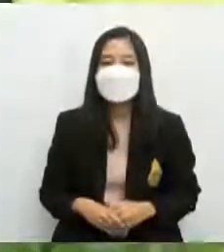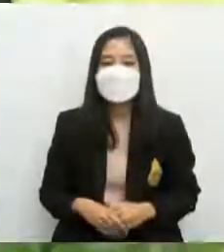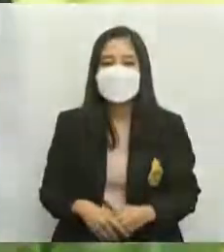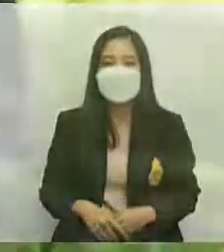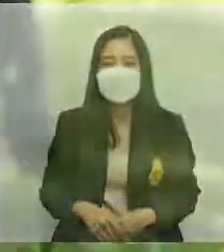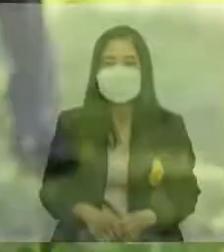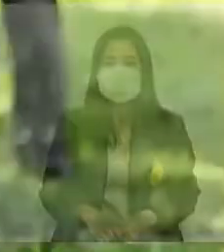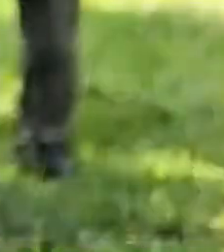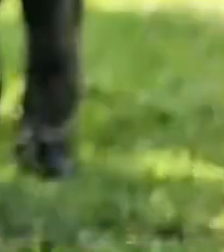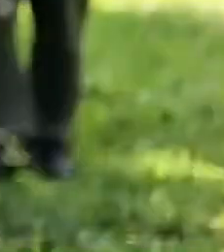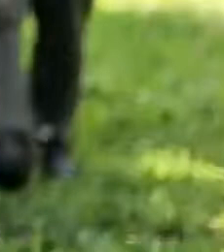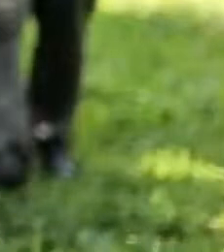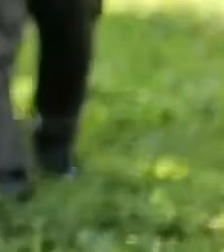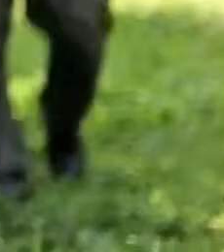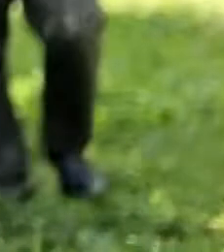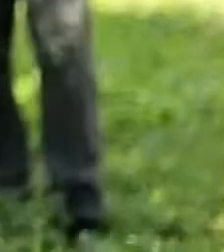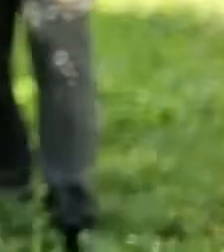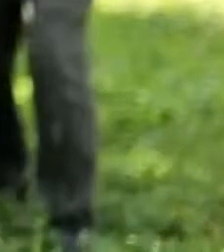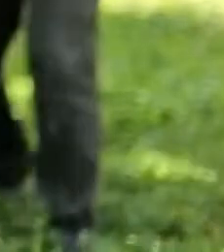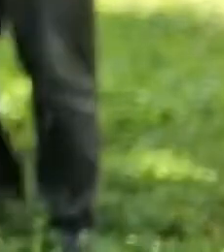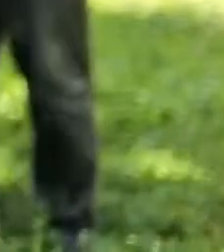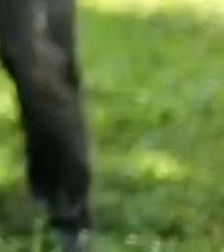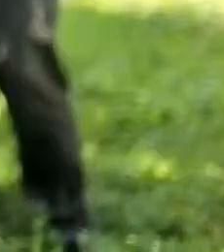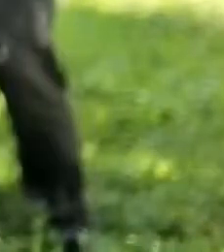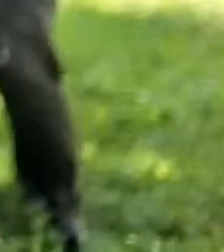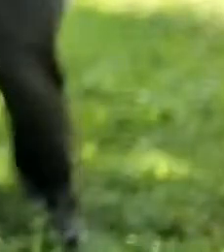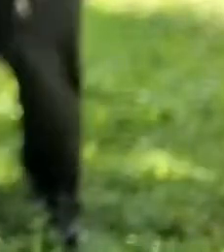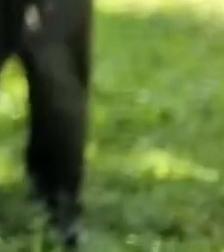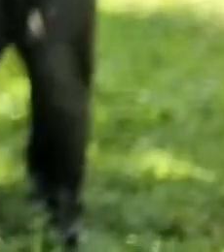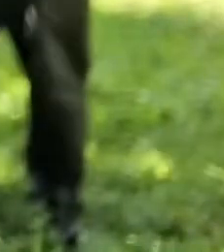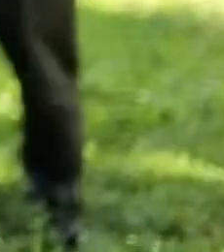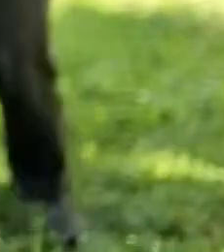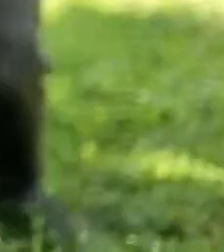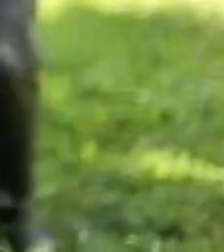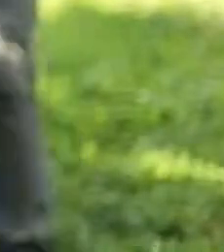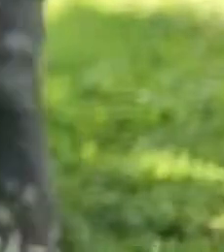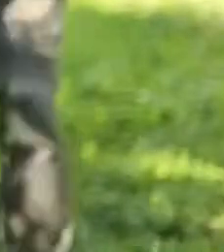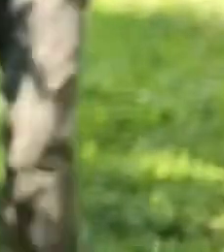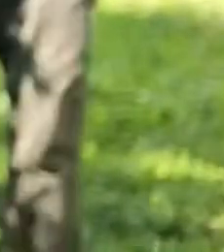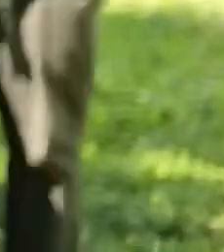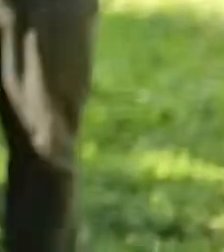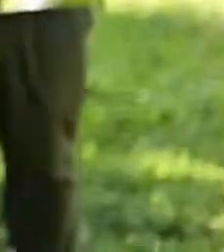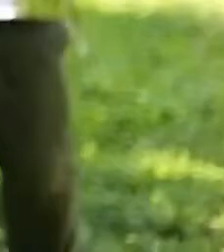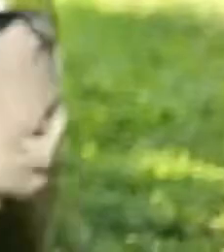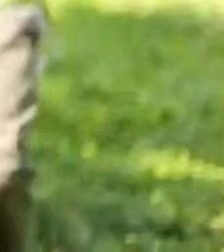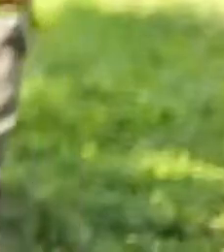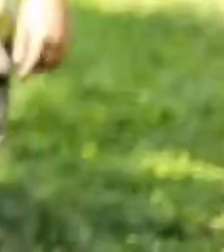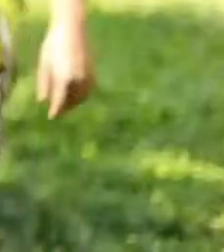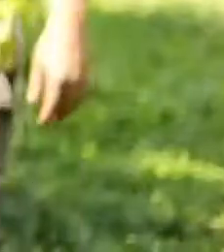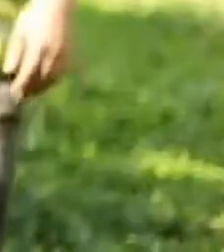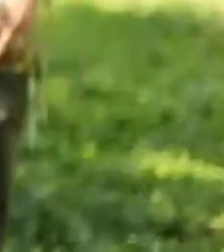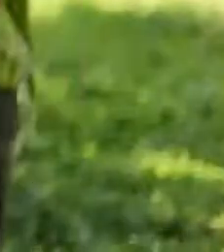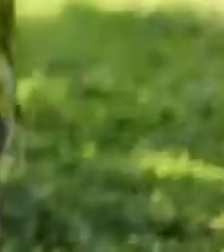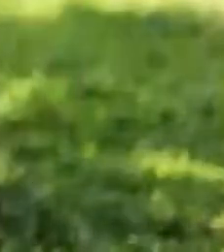ยามาหาร้อยสาวห้ากายหน้าอายไปน้อง